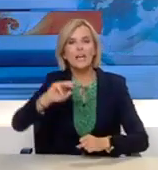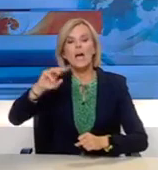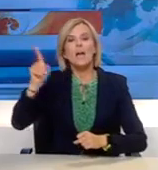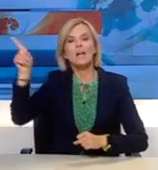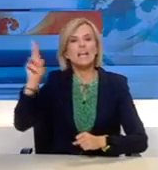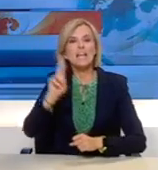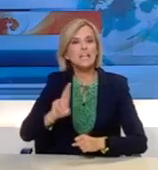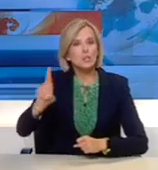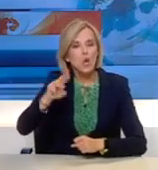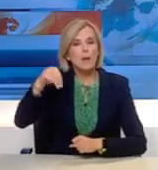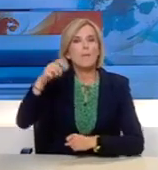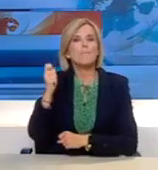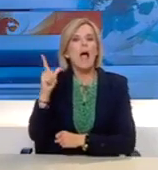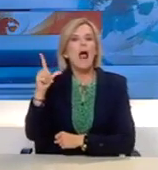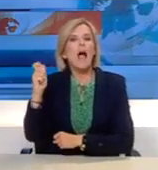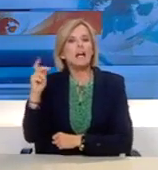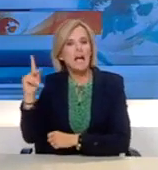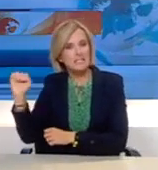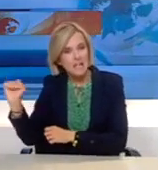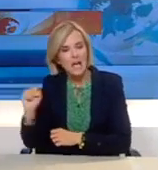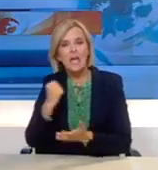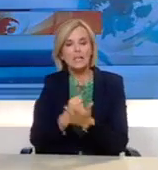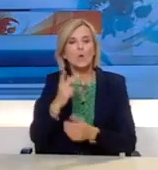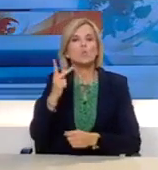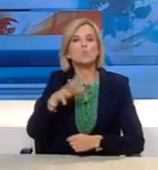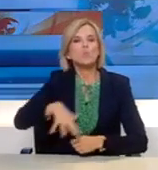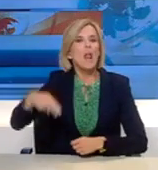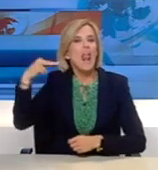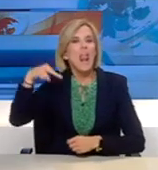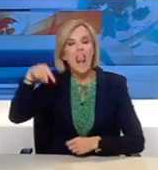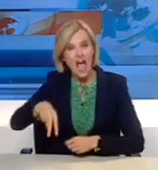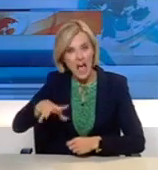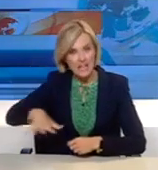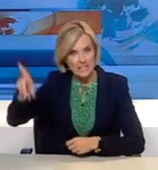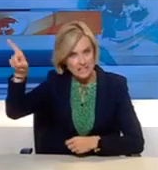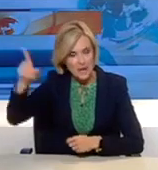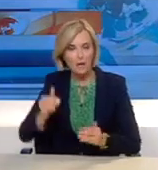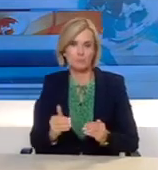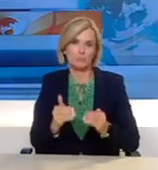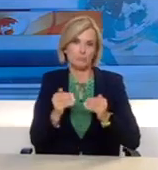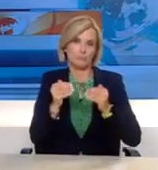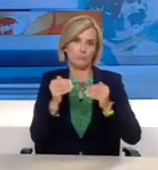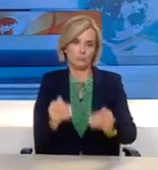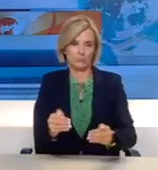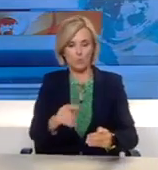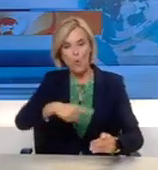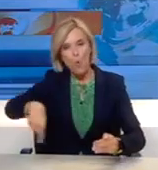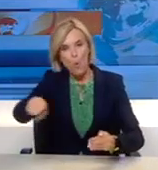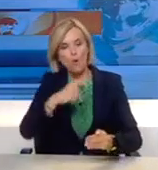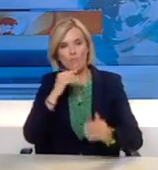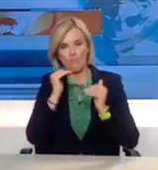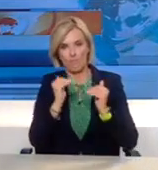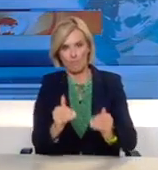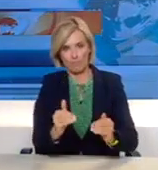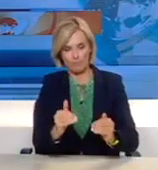Ριτσόνα, την Μαλακάσα και το Κουτσόχυρο Λάρισας, παρατάθηκαν μέχρι και τις 7 Ιουνίου. Όσον αφορά